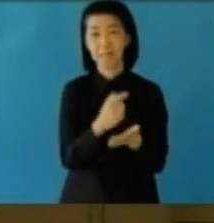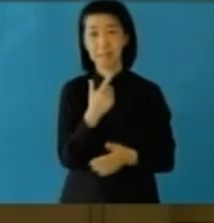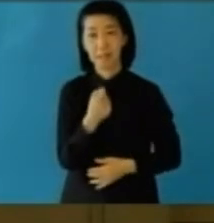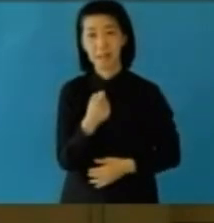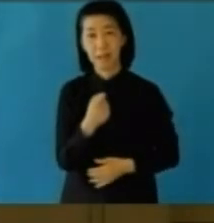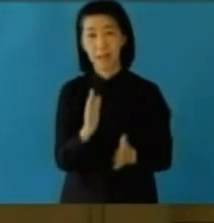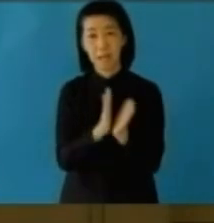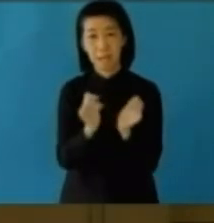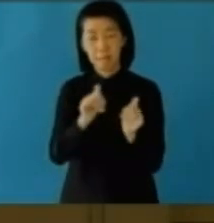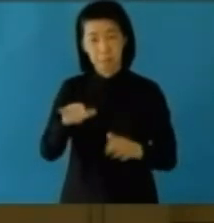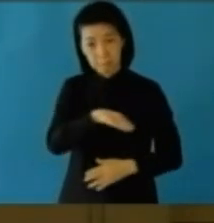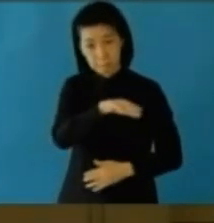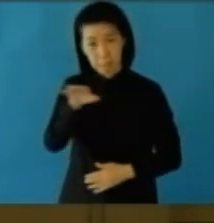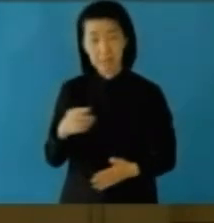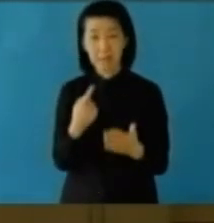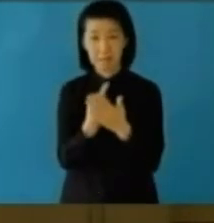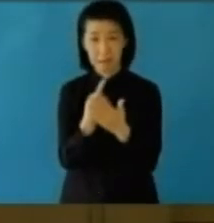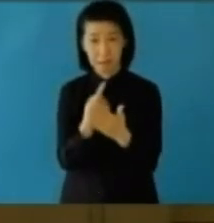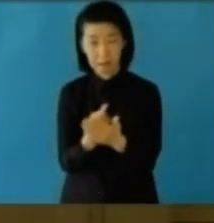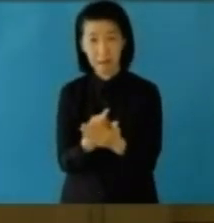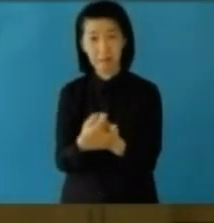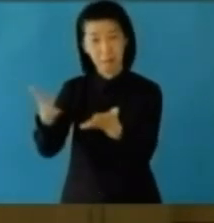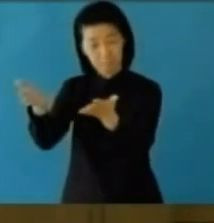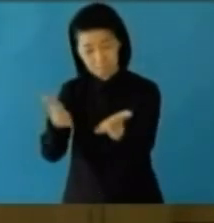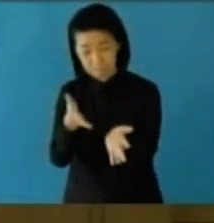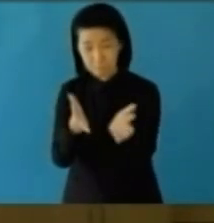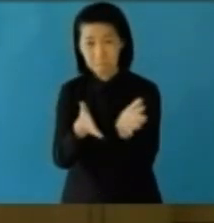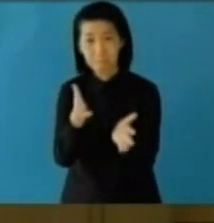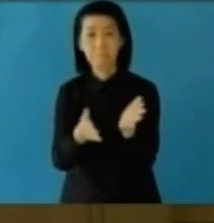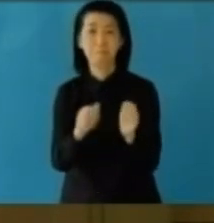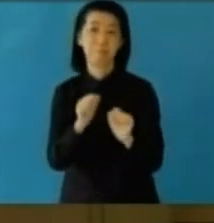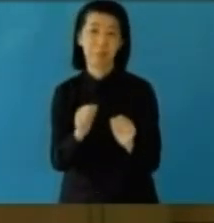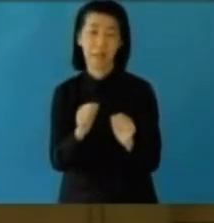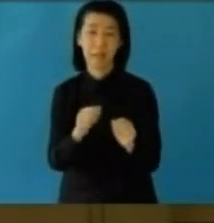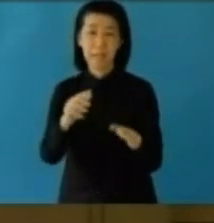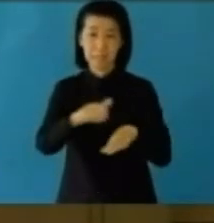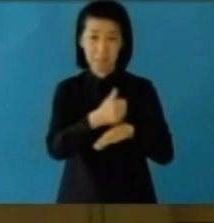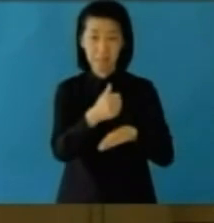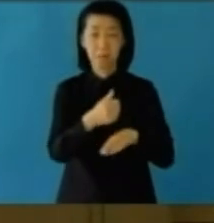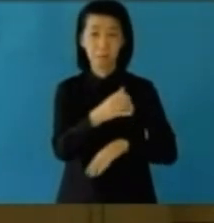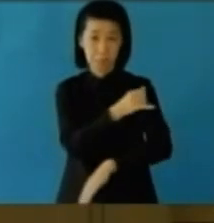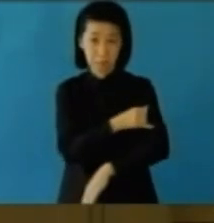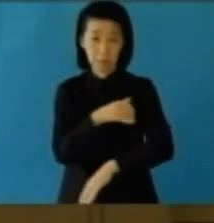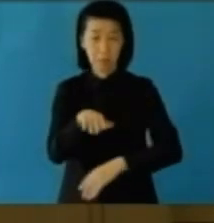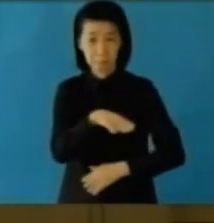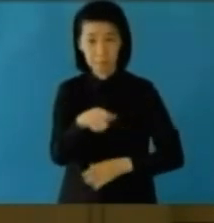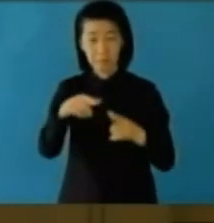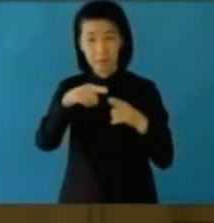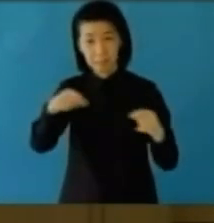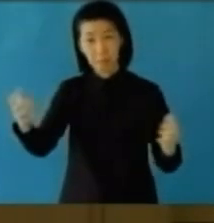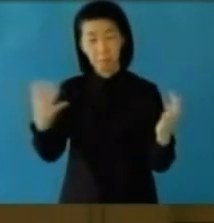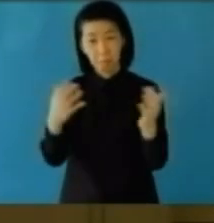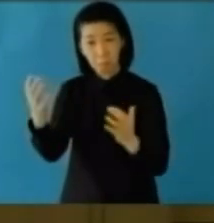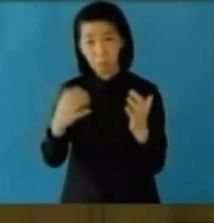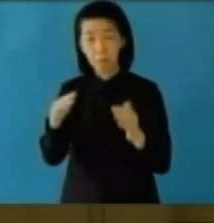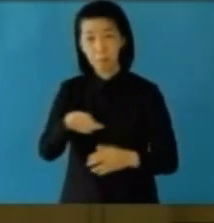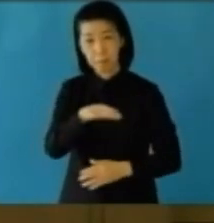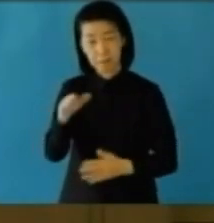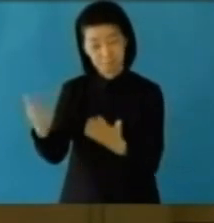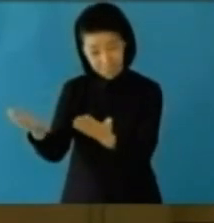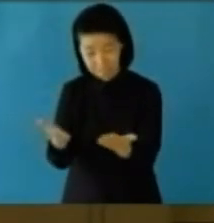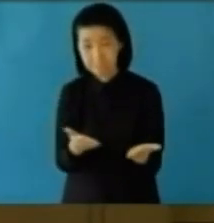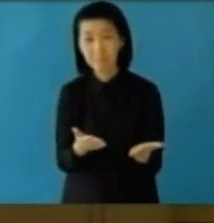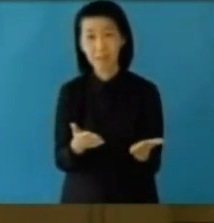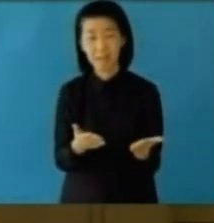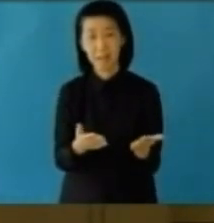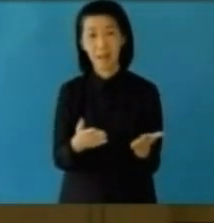総参加のもと、真心のこもったおもてなしで選手役員をはじめ全国から来県される皆様をお迎えし、豊